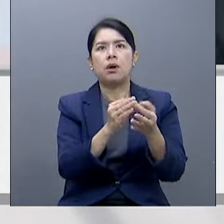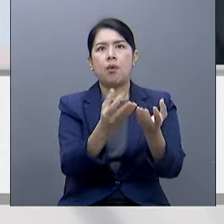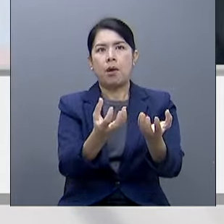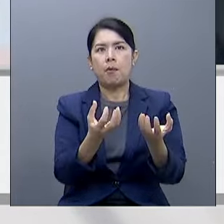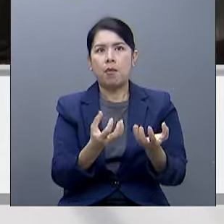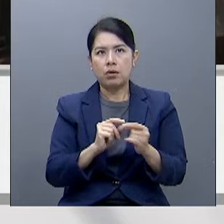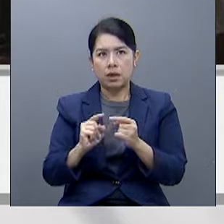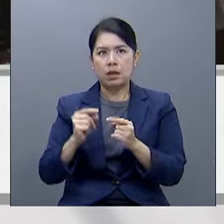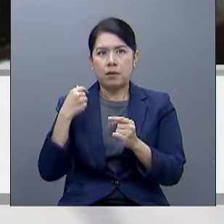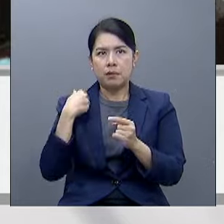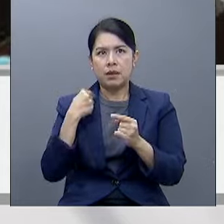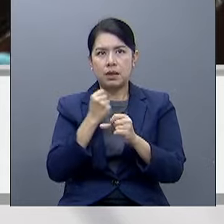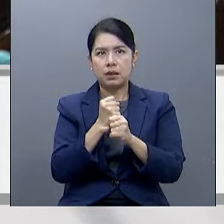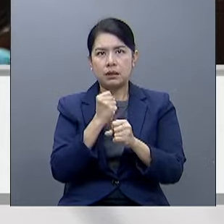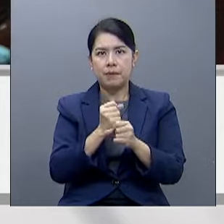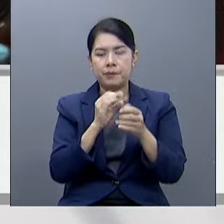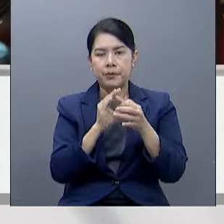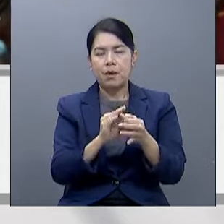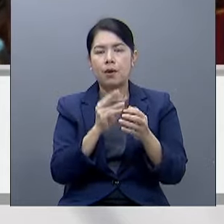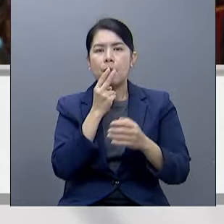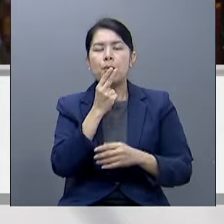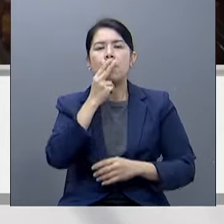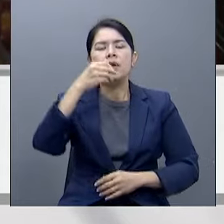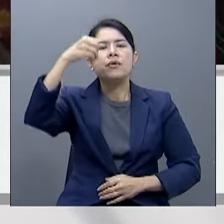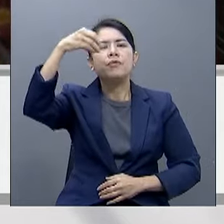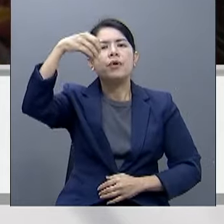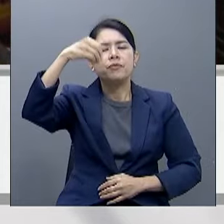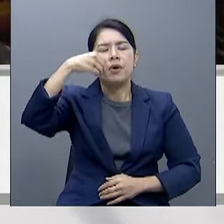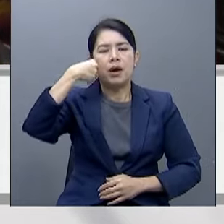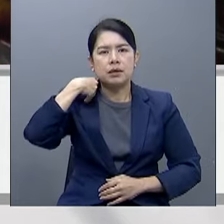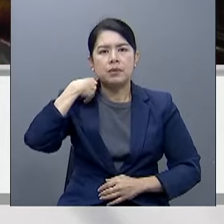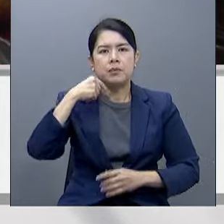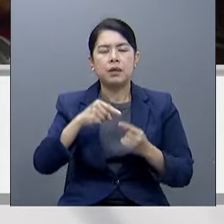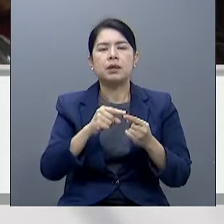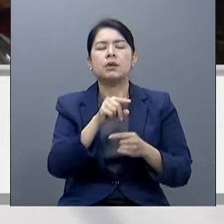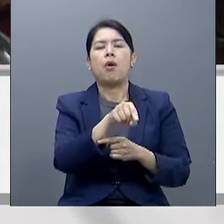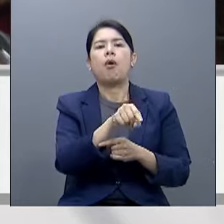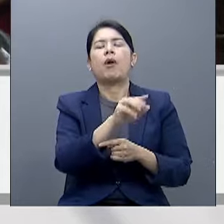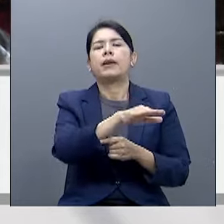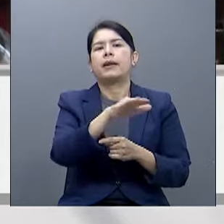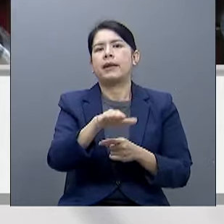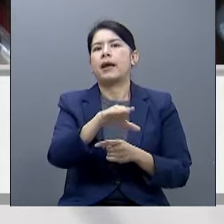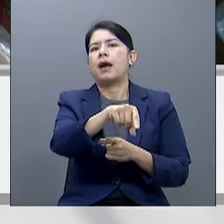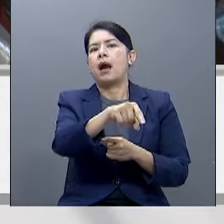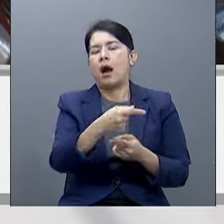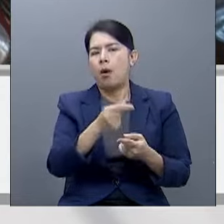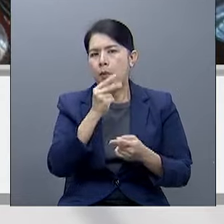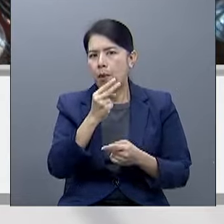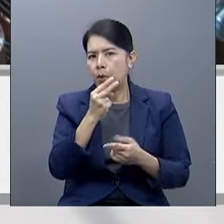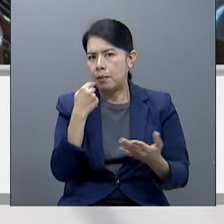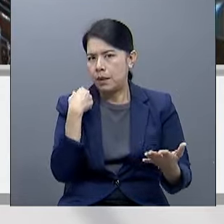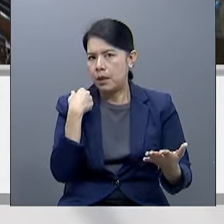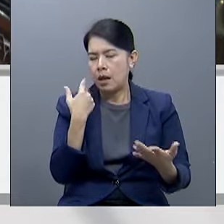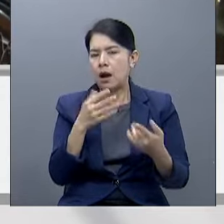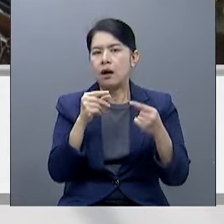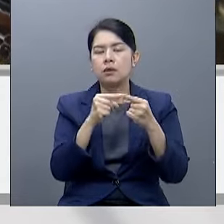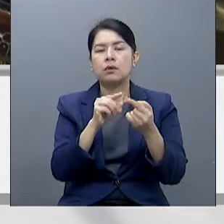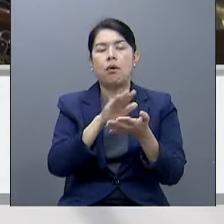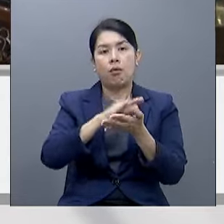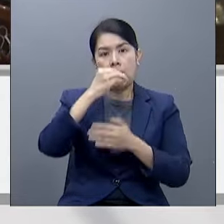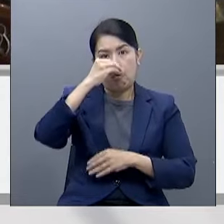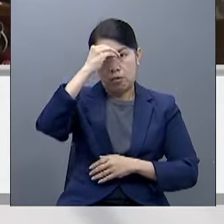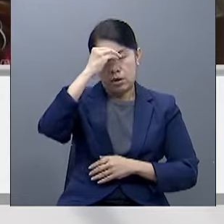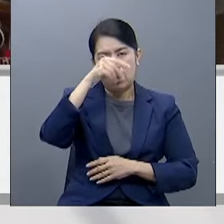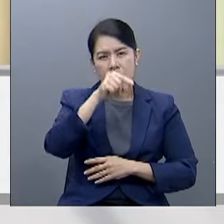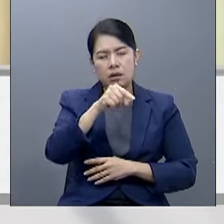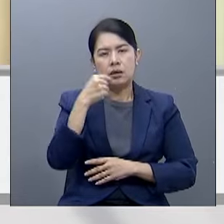คะยึดได้จากเด็กๆนักเรียนในโรงเรียนนั่นแหละค่ะใจความสำคัญก็คือโรงเรียนแห่งนี้เอยู่ไกลจากกรุงเทพมหานครไปกว่า